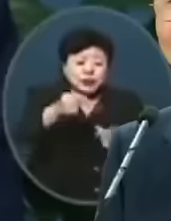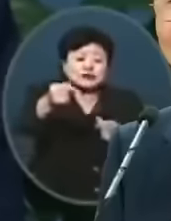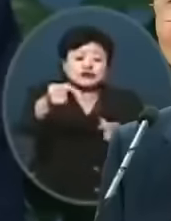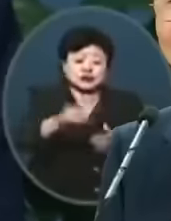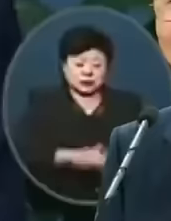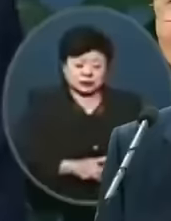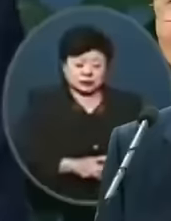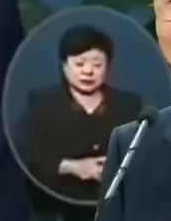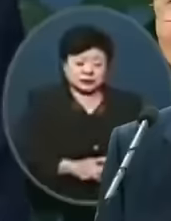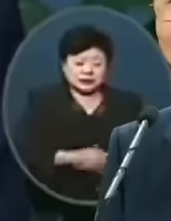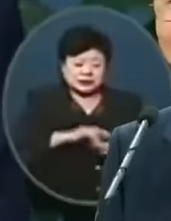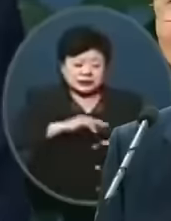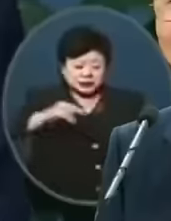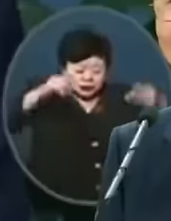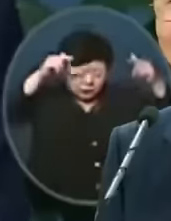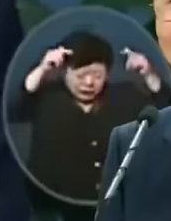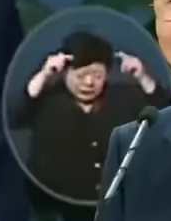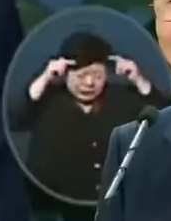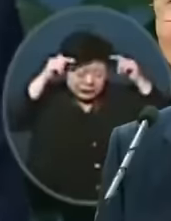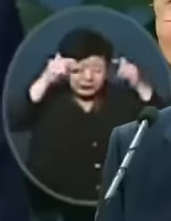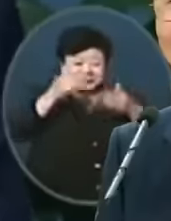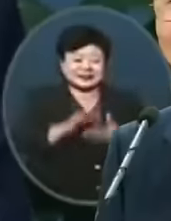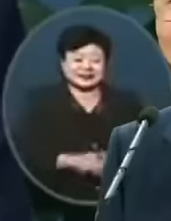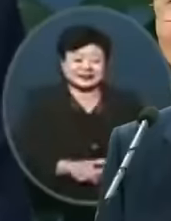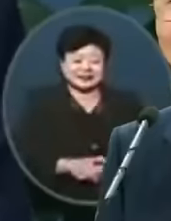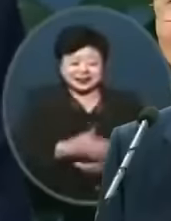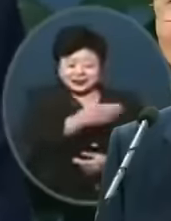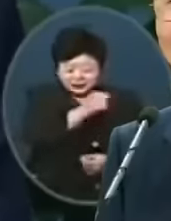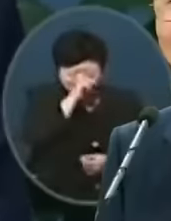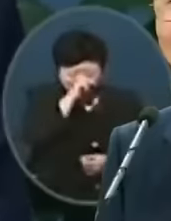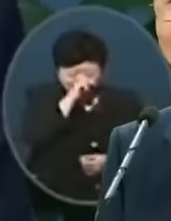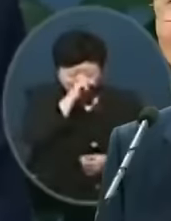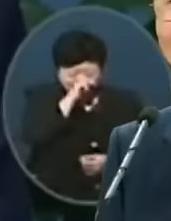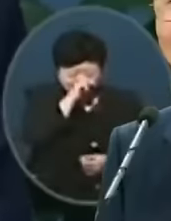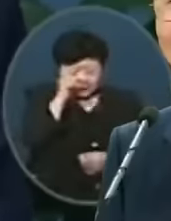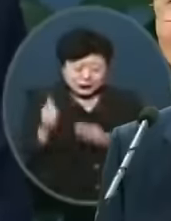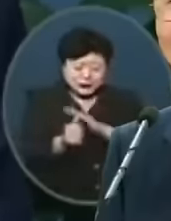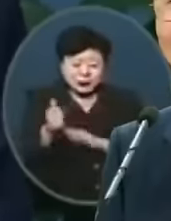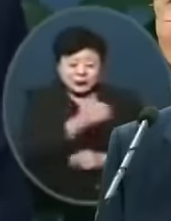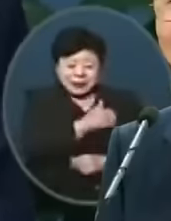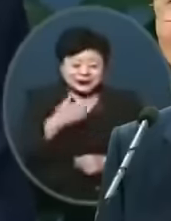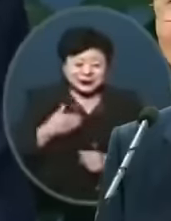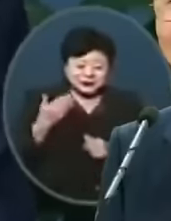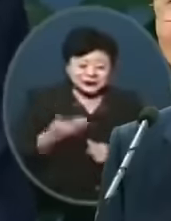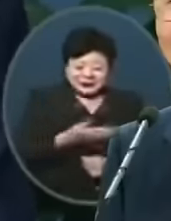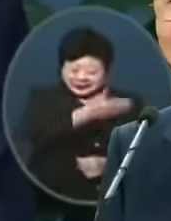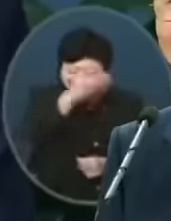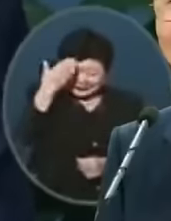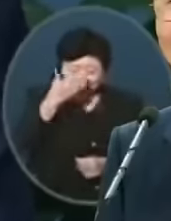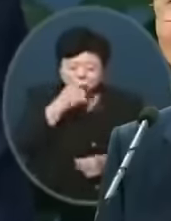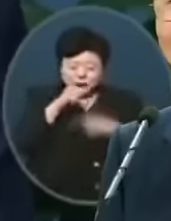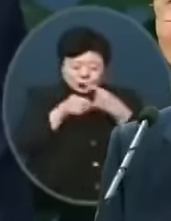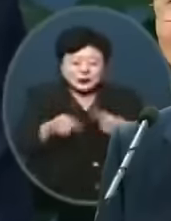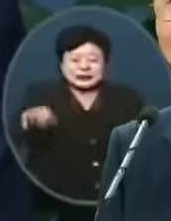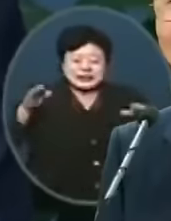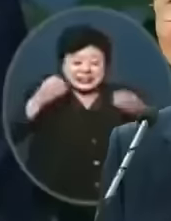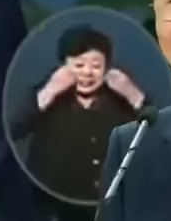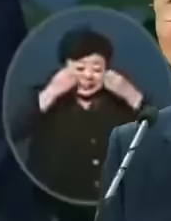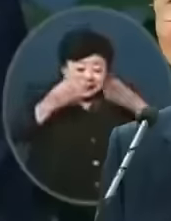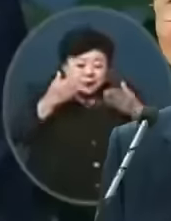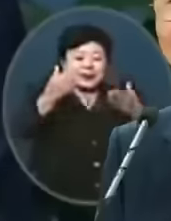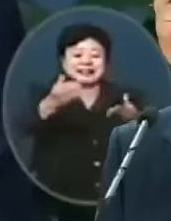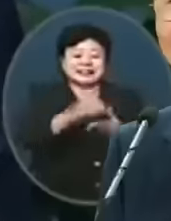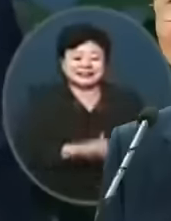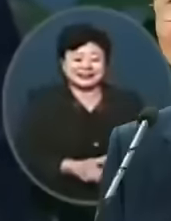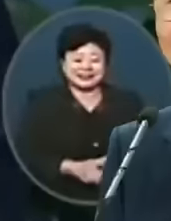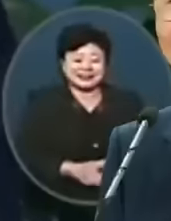구속하시고 인자와 긍휼로 관을 씌우시며 좋은 것으로 내 소문을 만족해 하사 내 청춘으로 독수리같이 새롭게 하시는